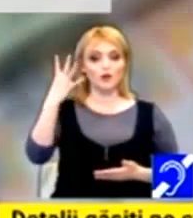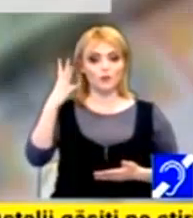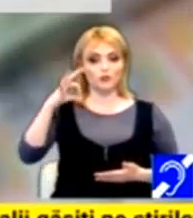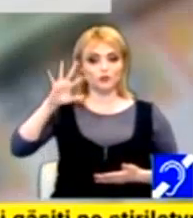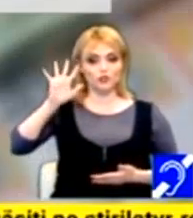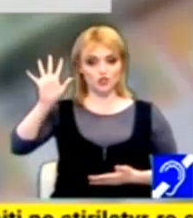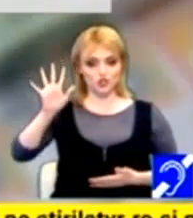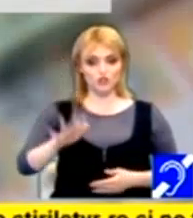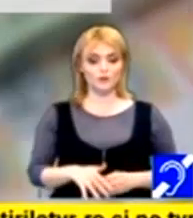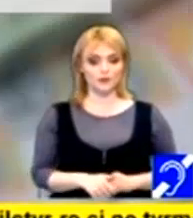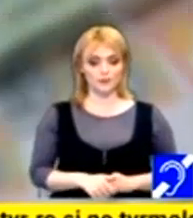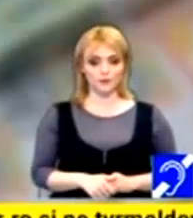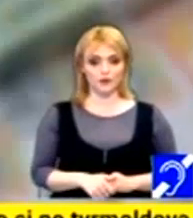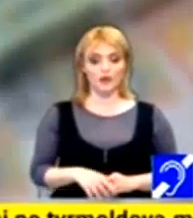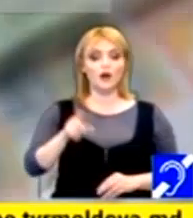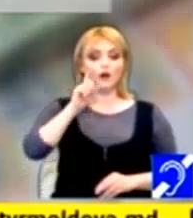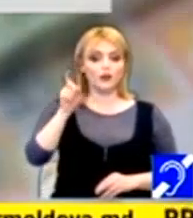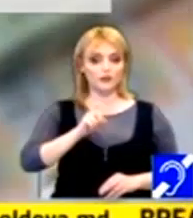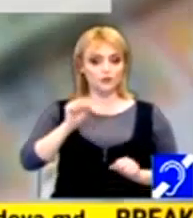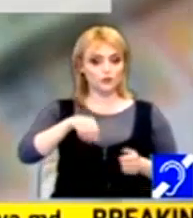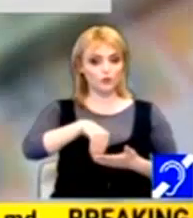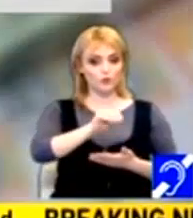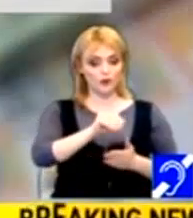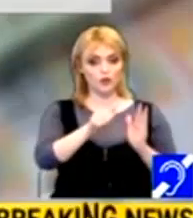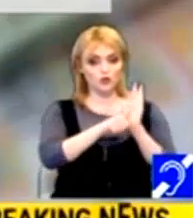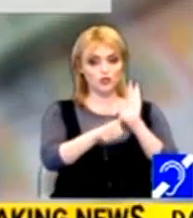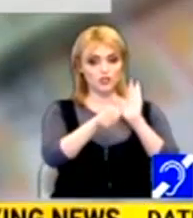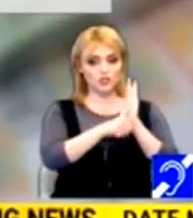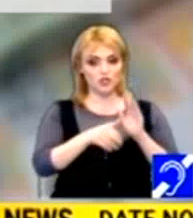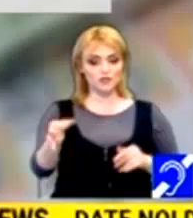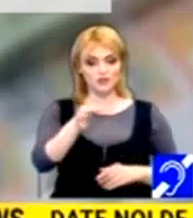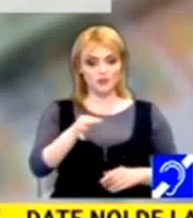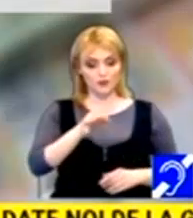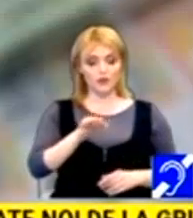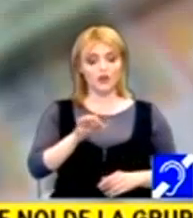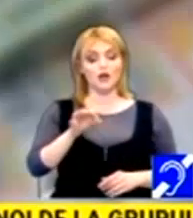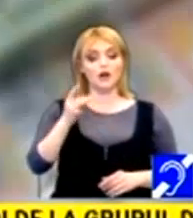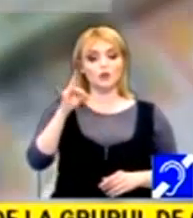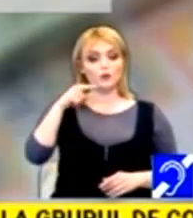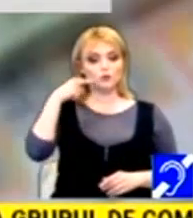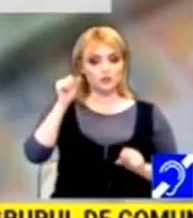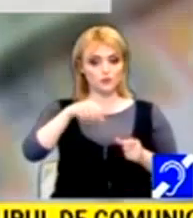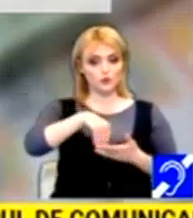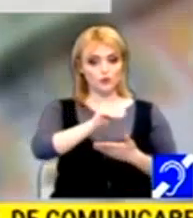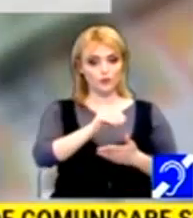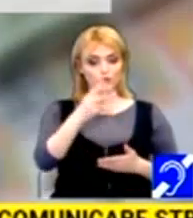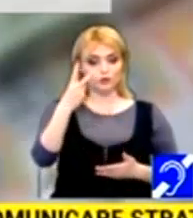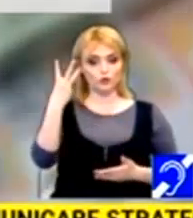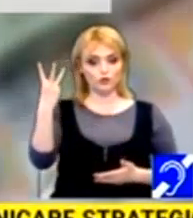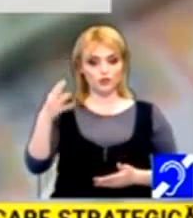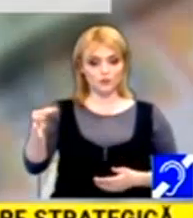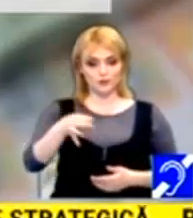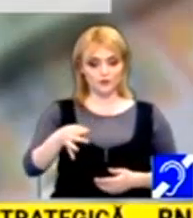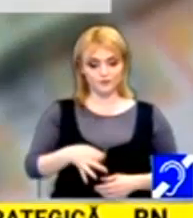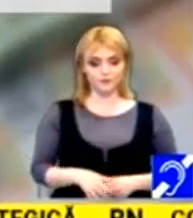va valora 4,05 bani. Hrivna ucraineană rămâne neschimbată, 66 de bani. Rubla rusească se ieftinește cu un ban